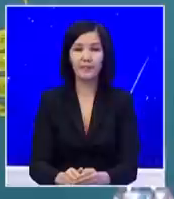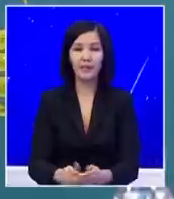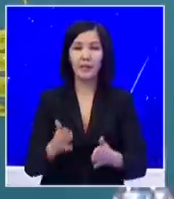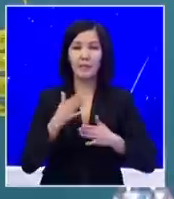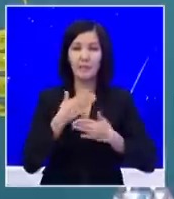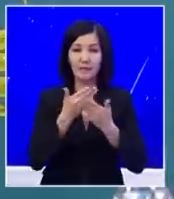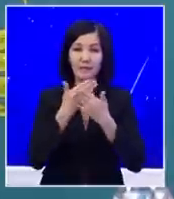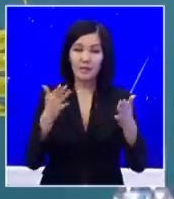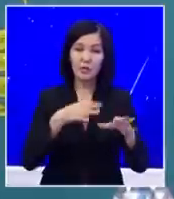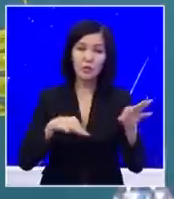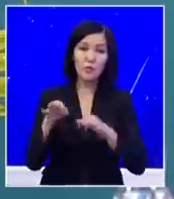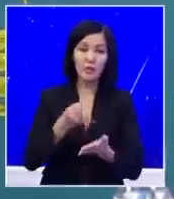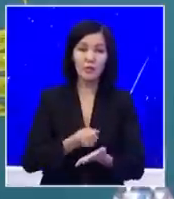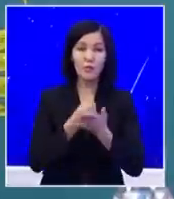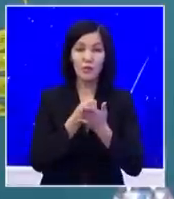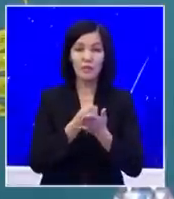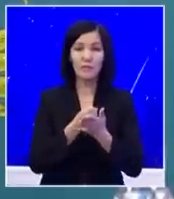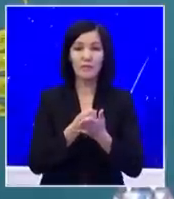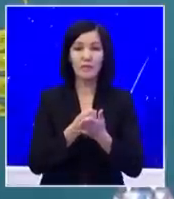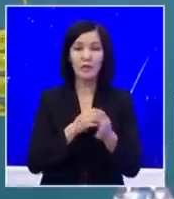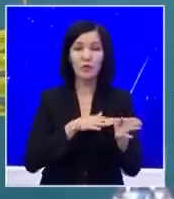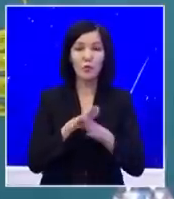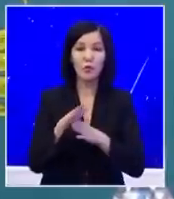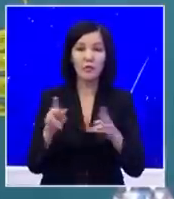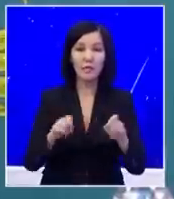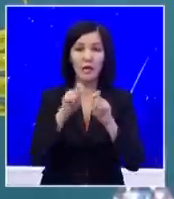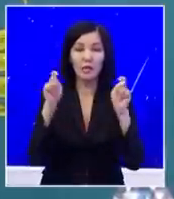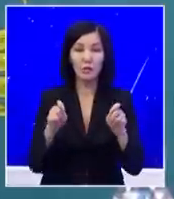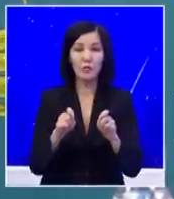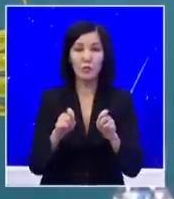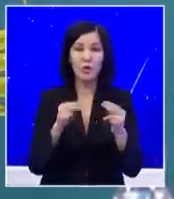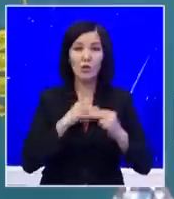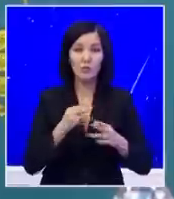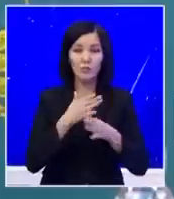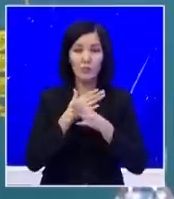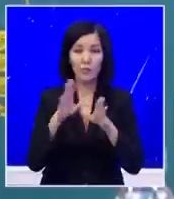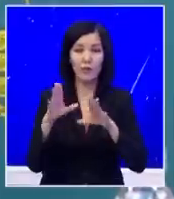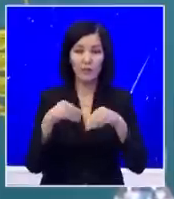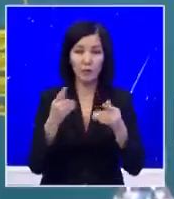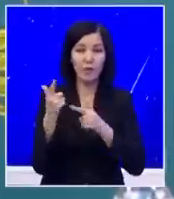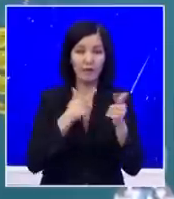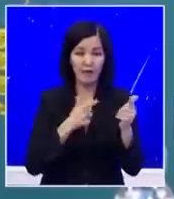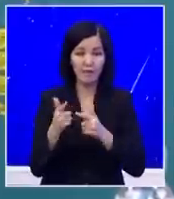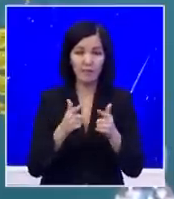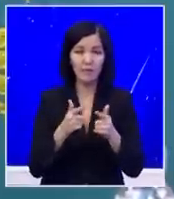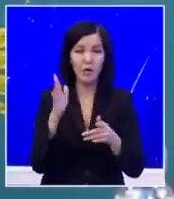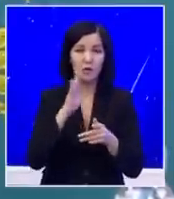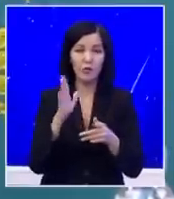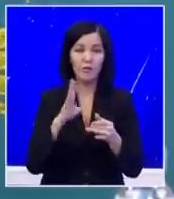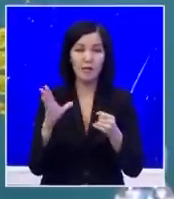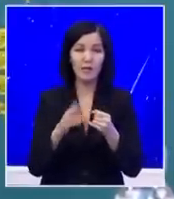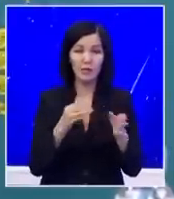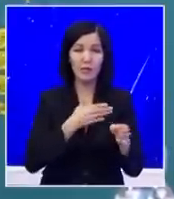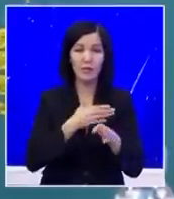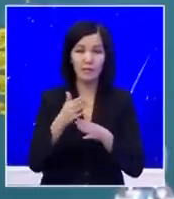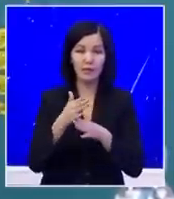Біз сіздердің жобаларыңызды қолдаймыз және оның толық іске асып, жұмыс істеуіне жан-жақты көмек көрсетеміз. Белгілі бір суармалы жерлерді